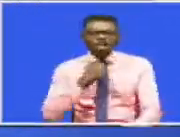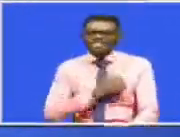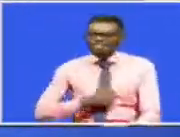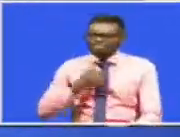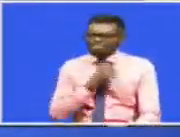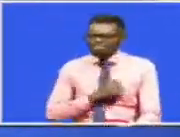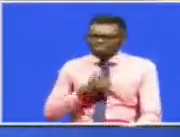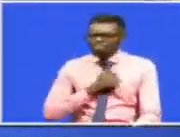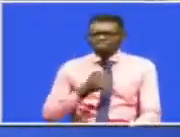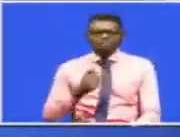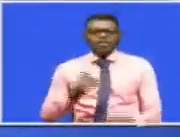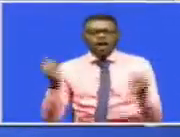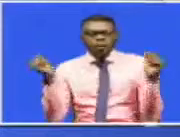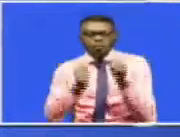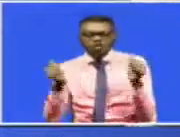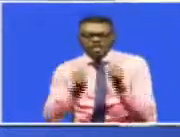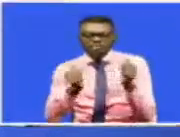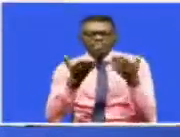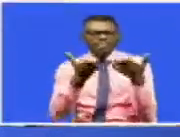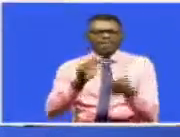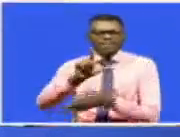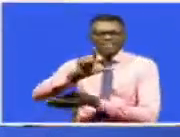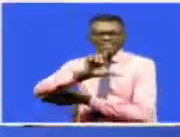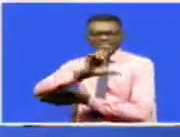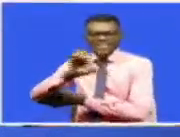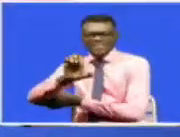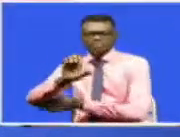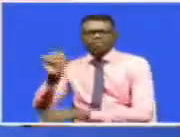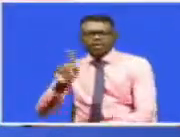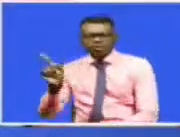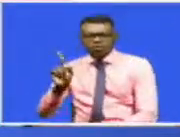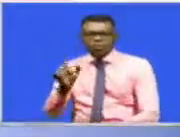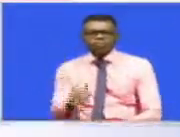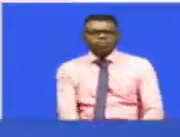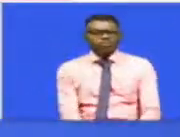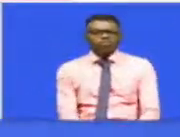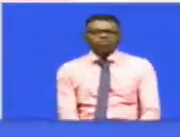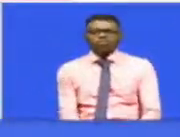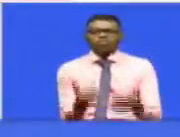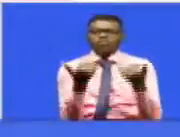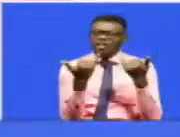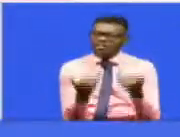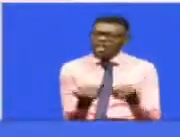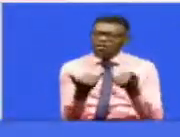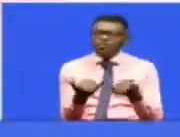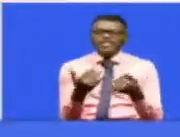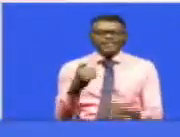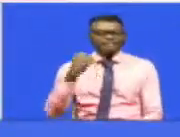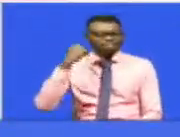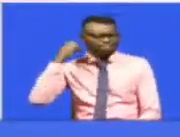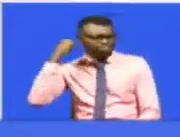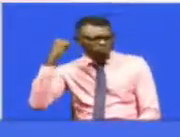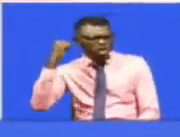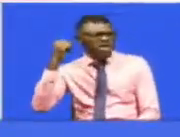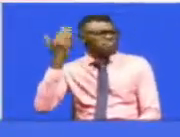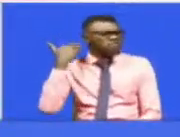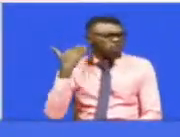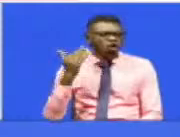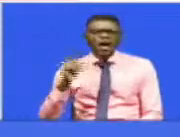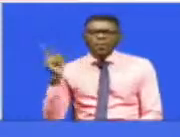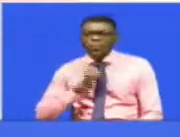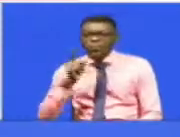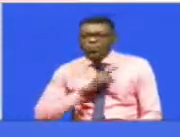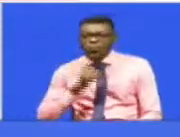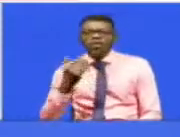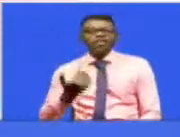katika makafani ya Lee jijini Nairobi. Very politically conscious, astute,